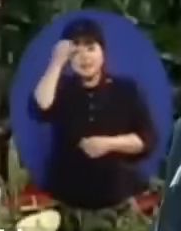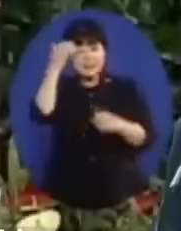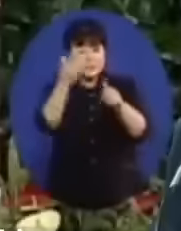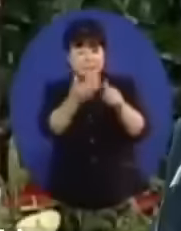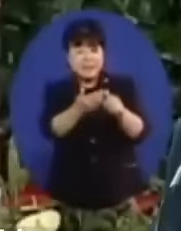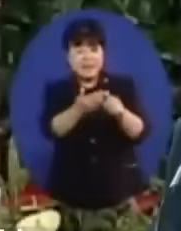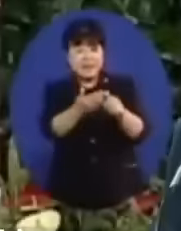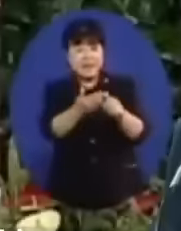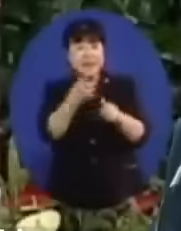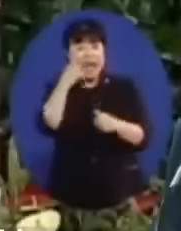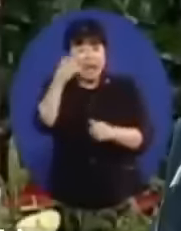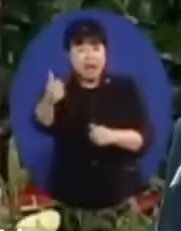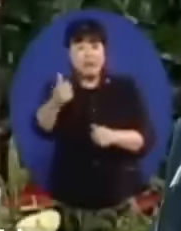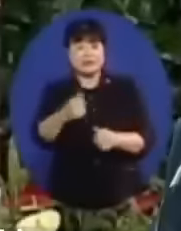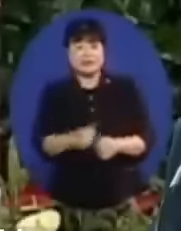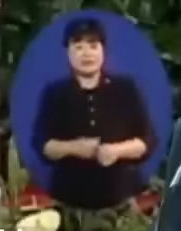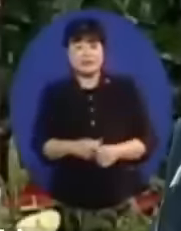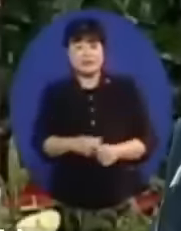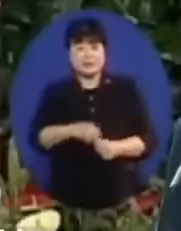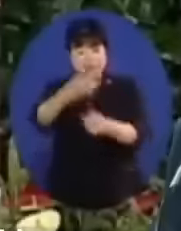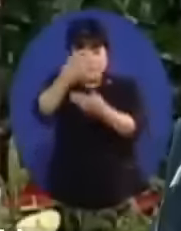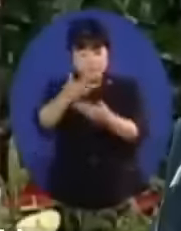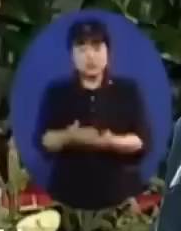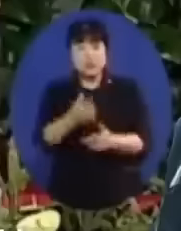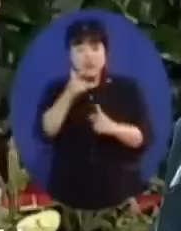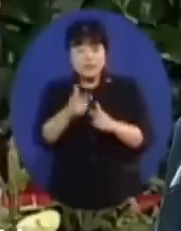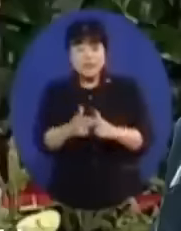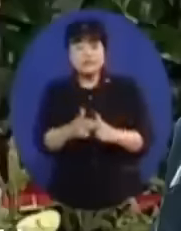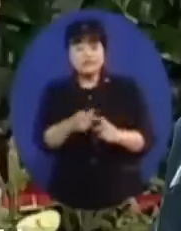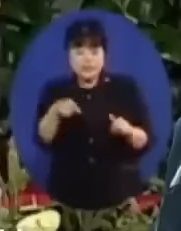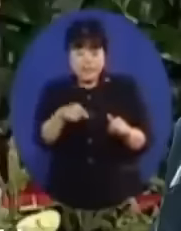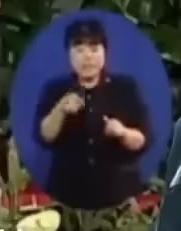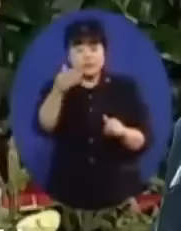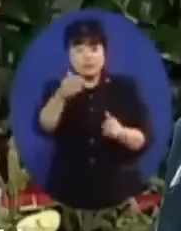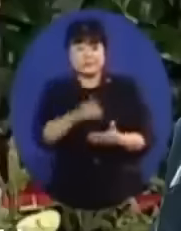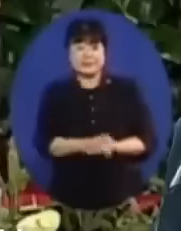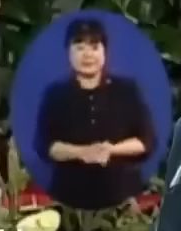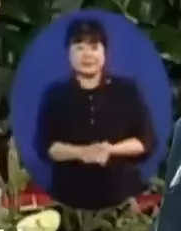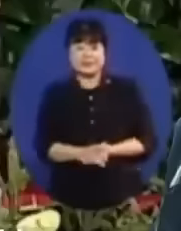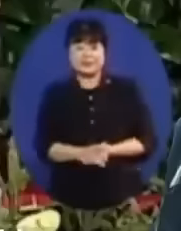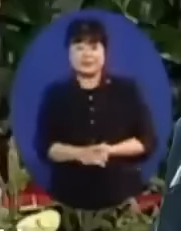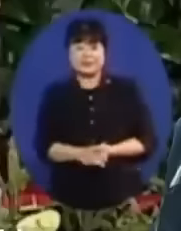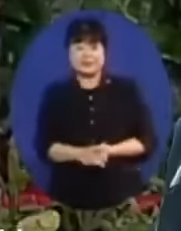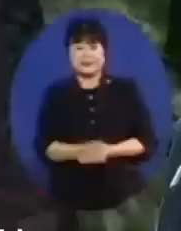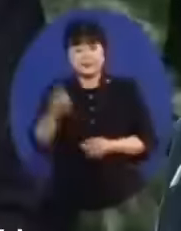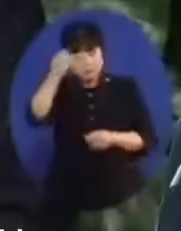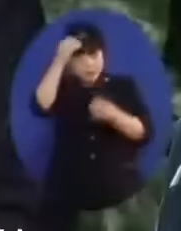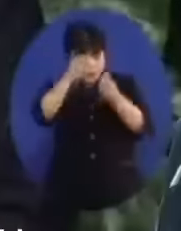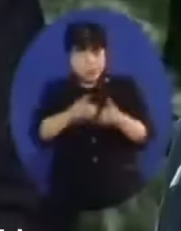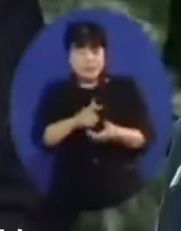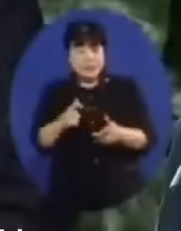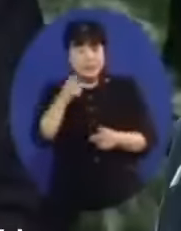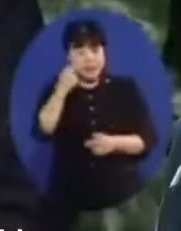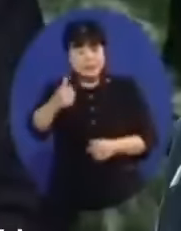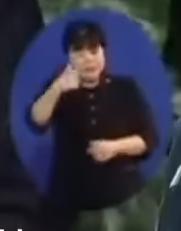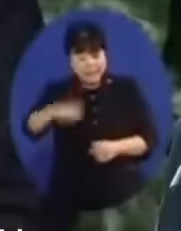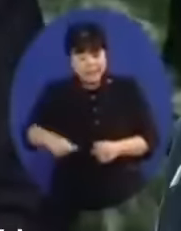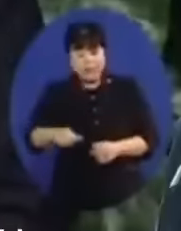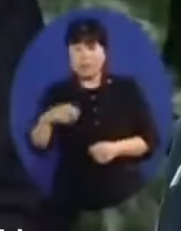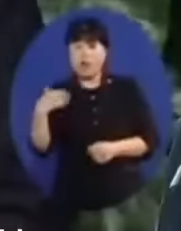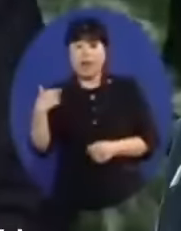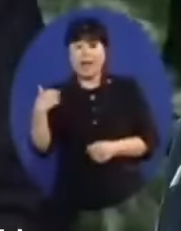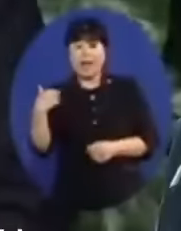성령께서 아버지를 우리에게 보여주시고 예수님을 우리에게 가르쳐 주시는 것입니다. 성령을 통하지 않고는 아버지도 아들도 알 수가